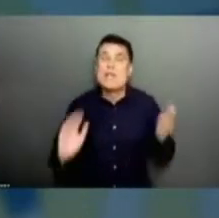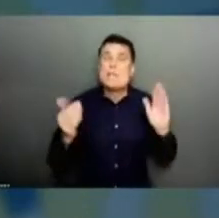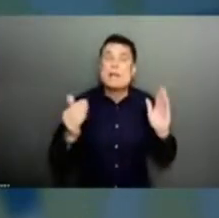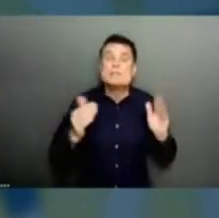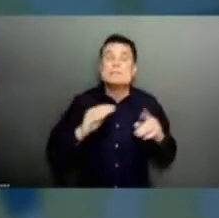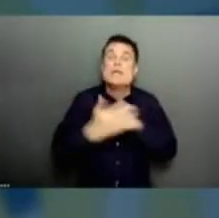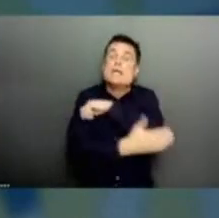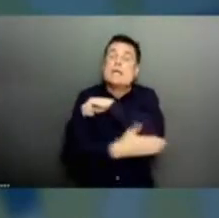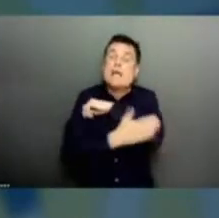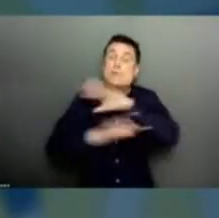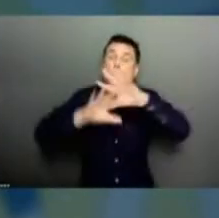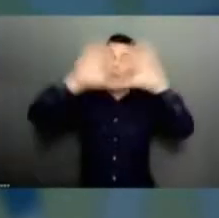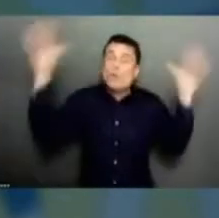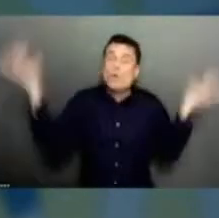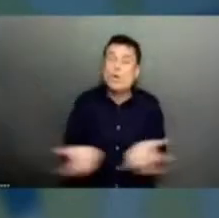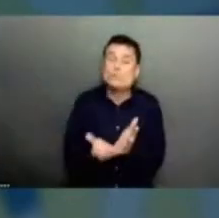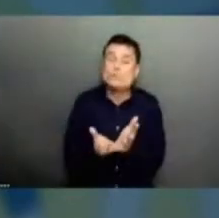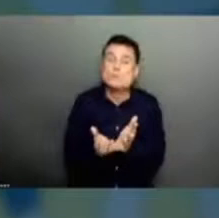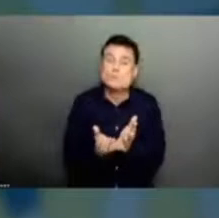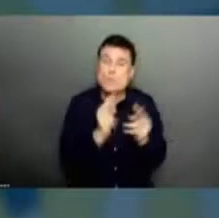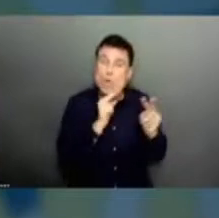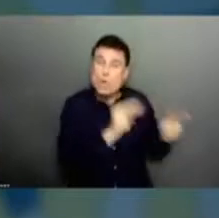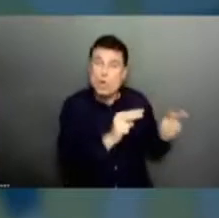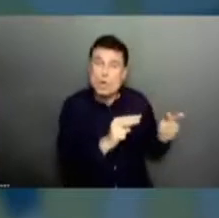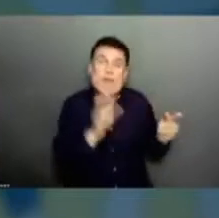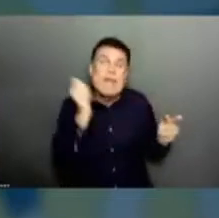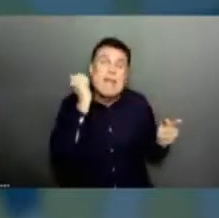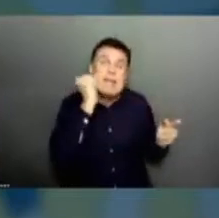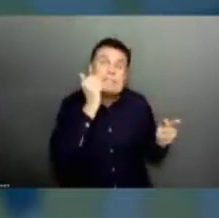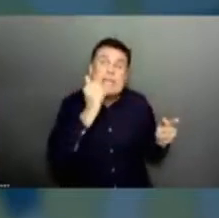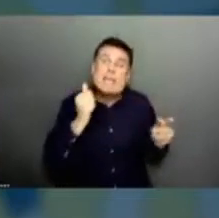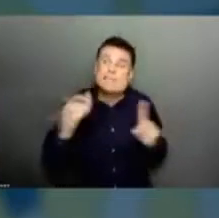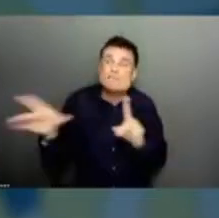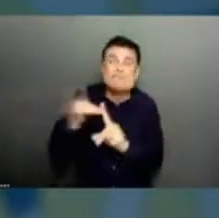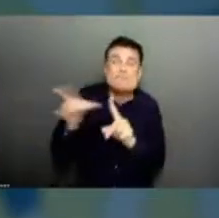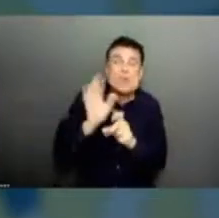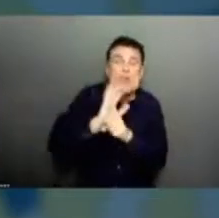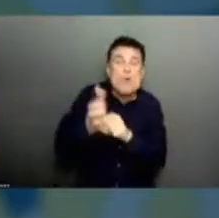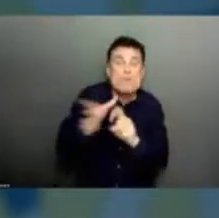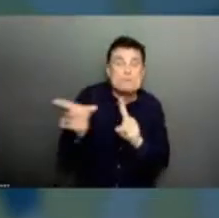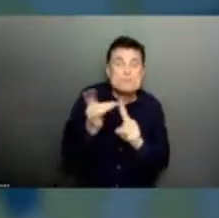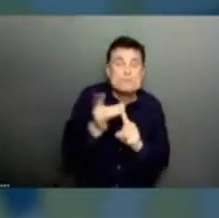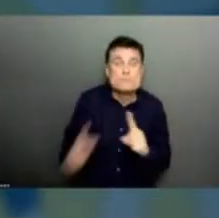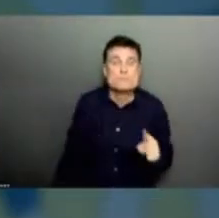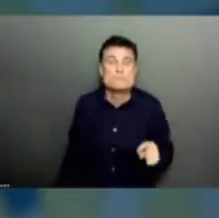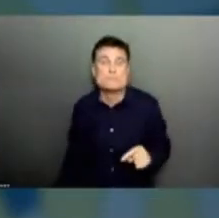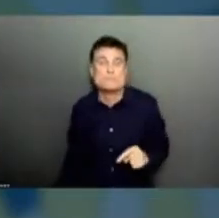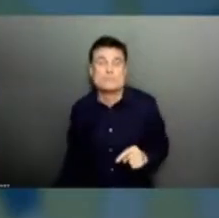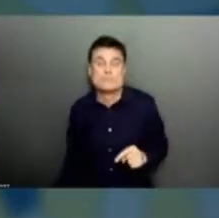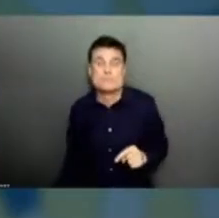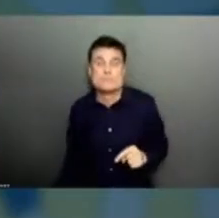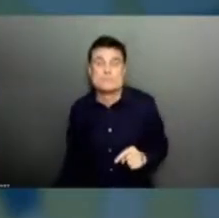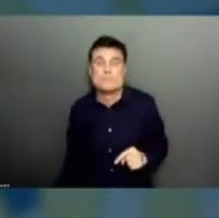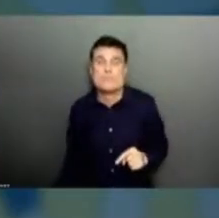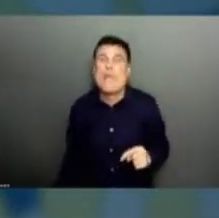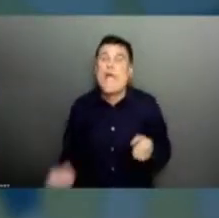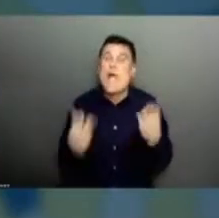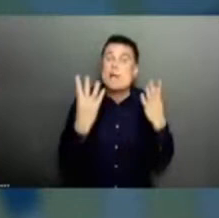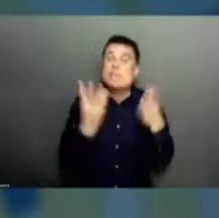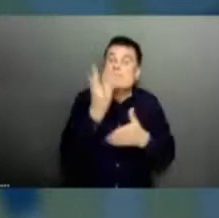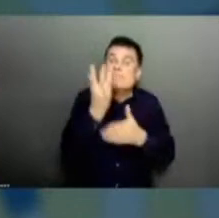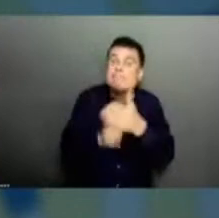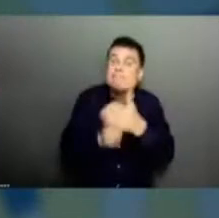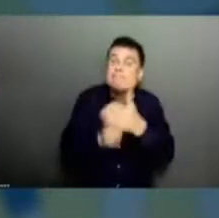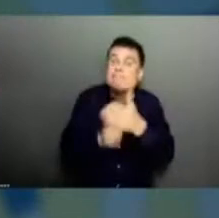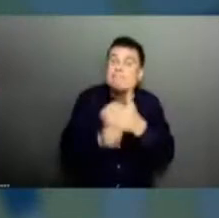UK, 每天的，然后呢，这也是每100万人口的每天的新增的死亡数字美国最高了，德国、英国都这么